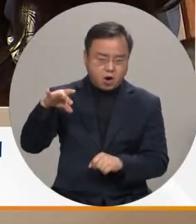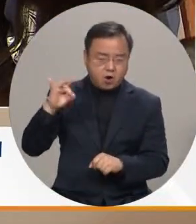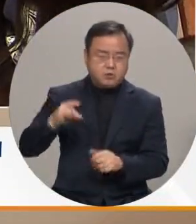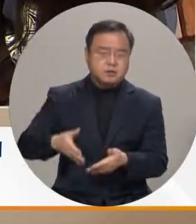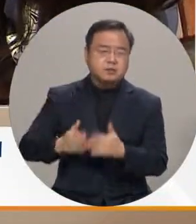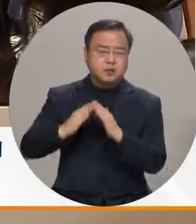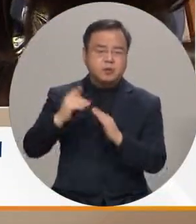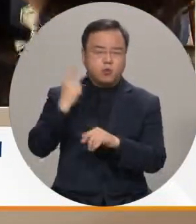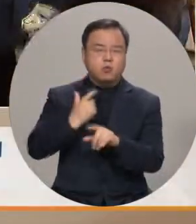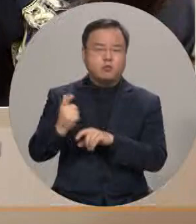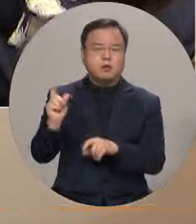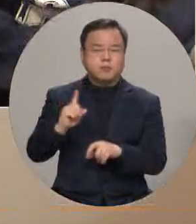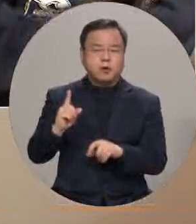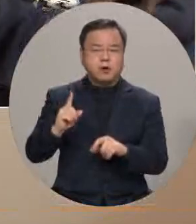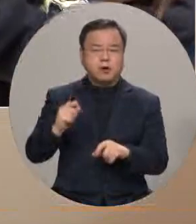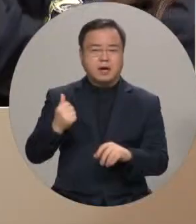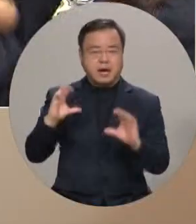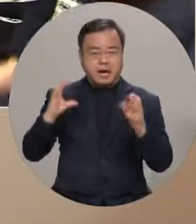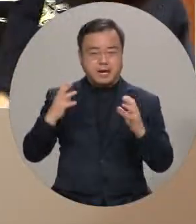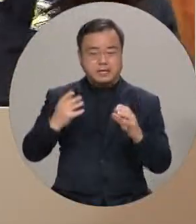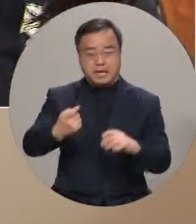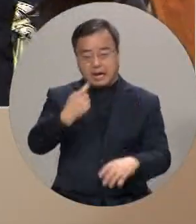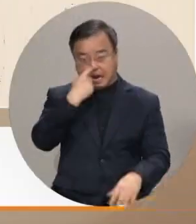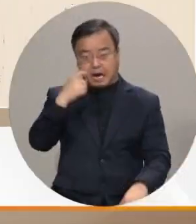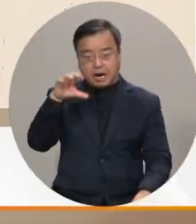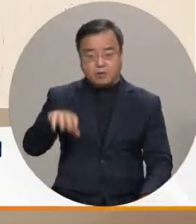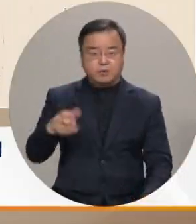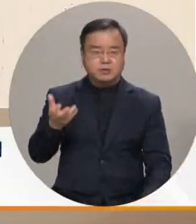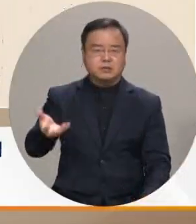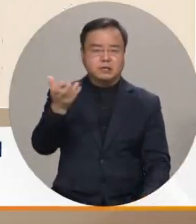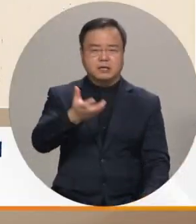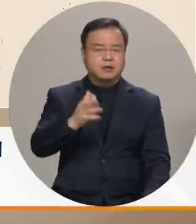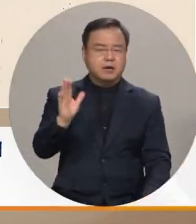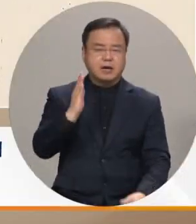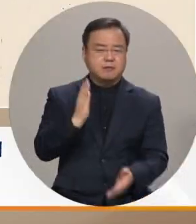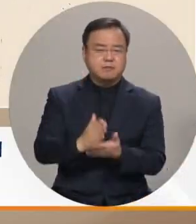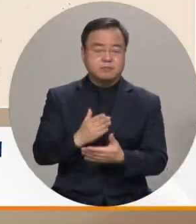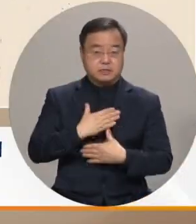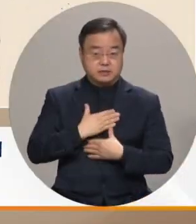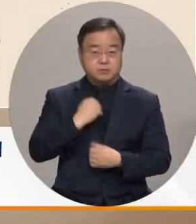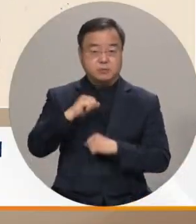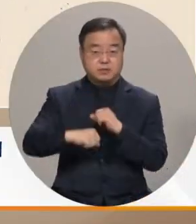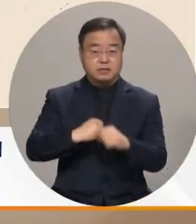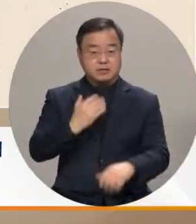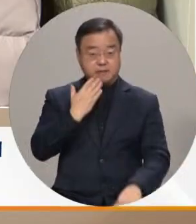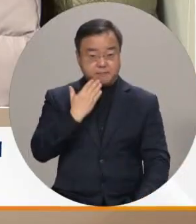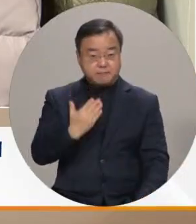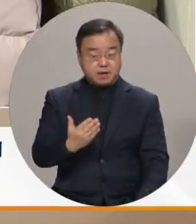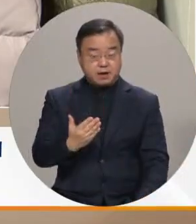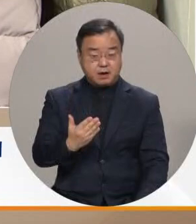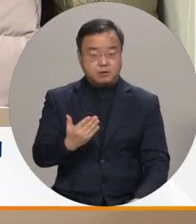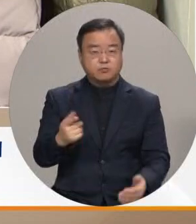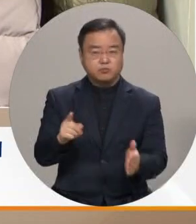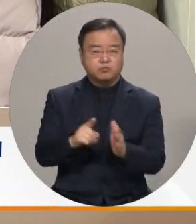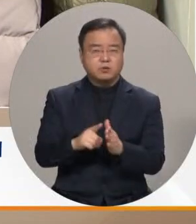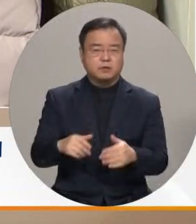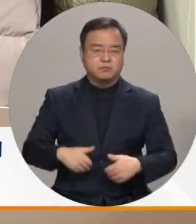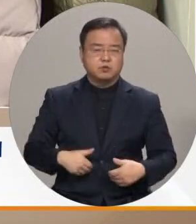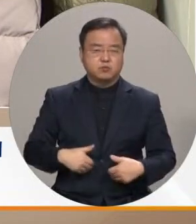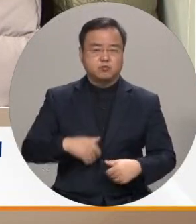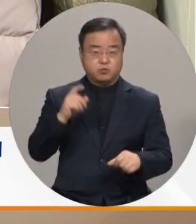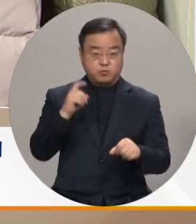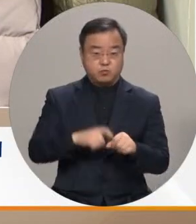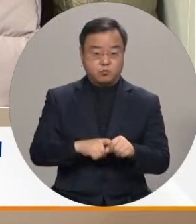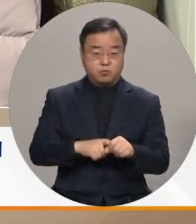학원을 전전하게다는 조금 더 안전하고 자유롭게 생활할 수 있는 곳이 필요해서였습니다 그래서